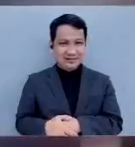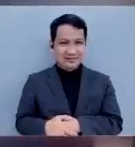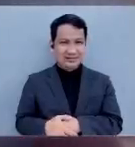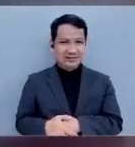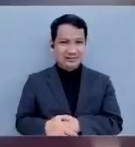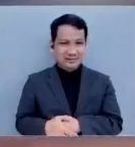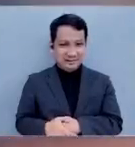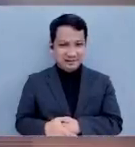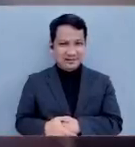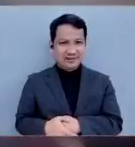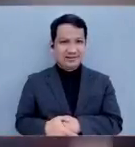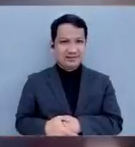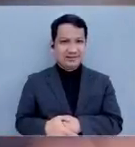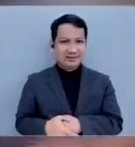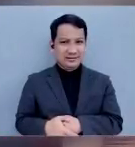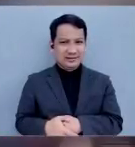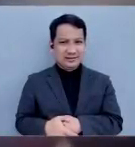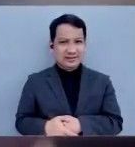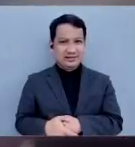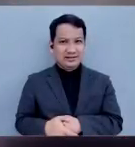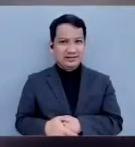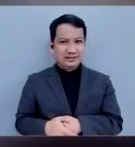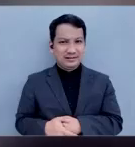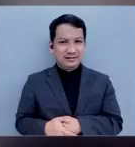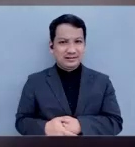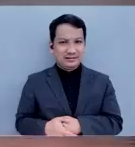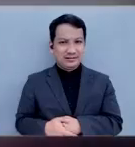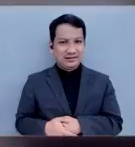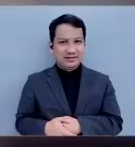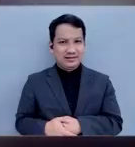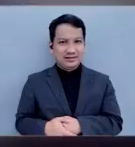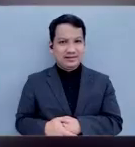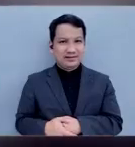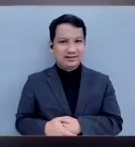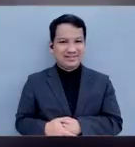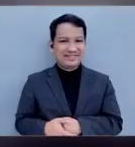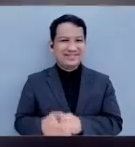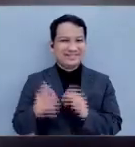Walang hiya ka! May araw ka rin. Mabubulo ka sa impyerno!